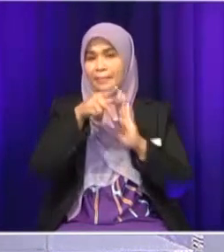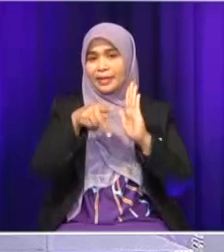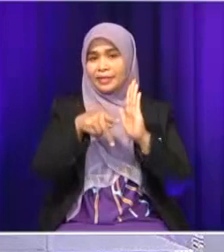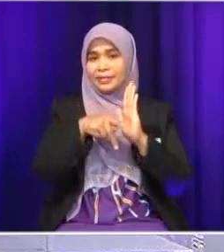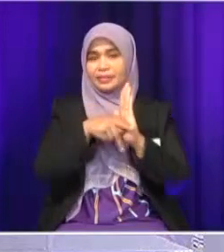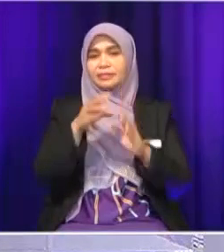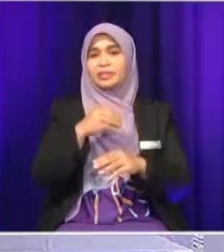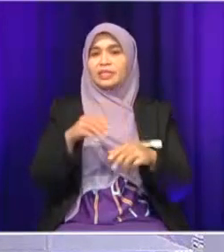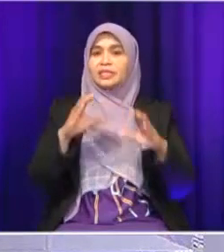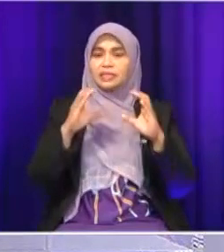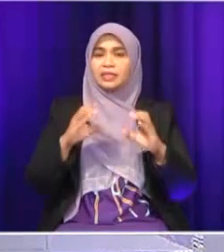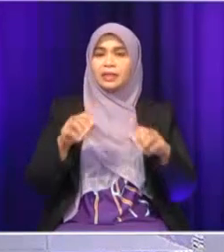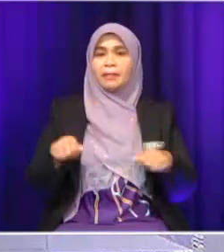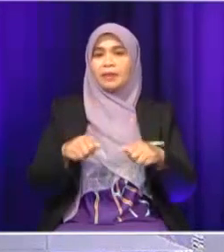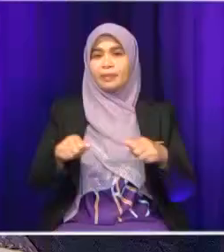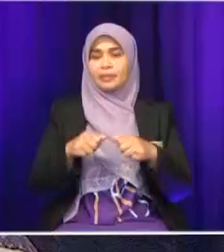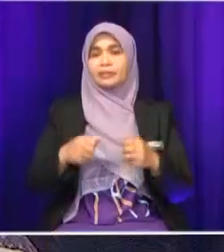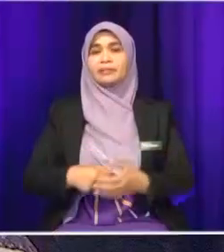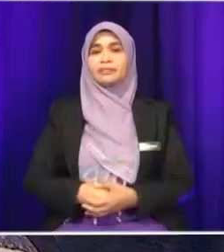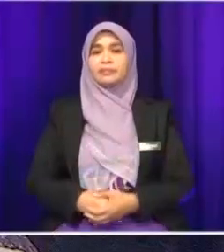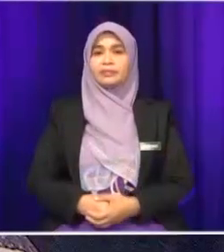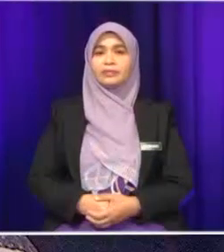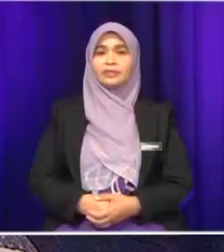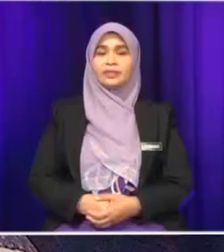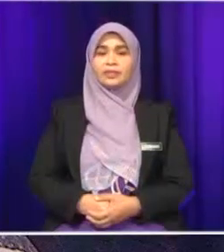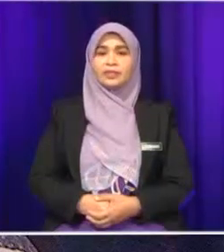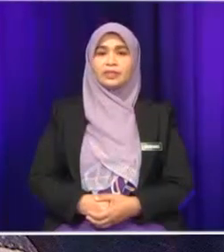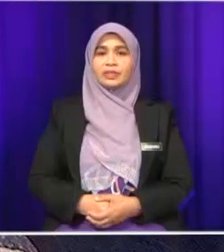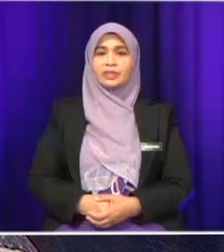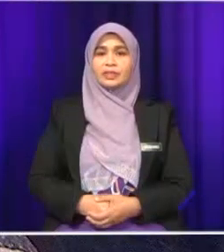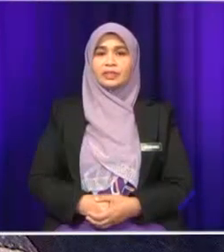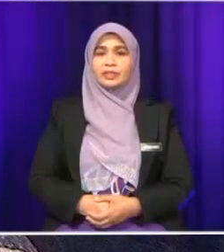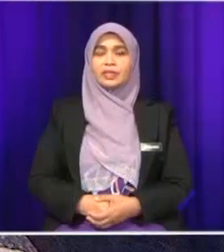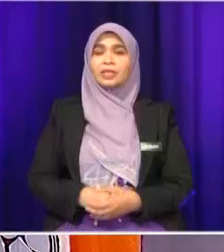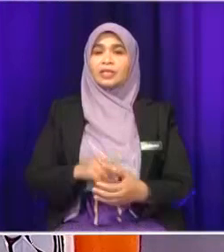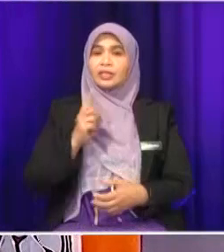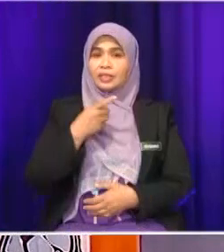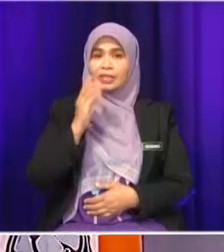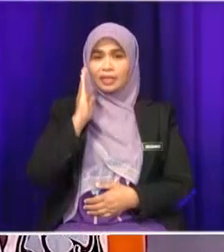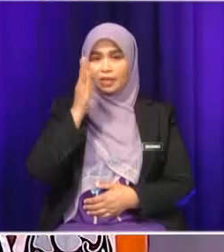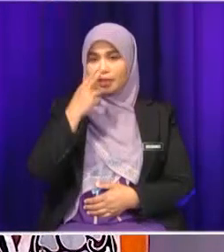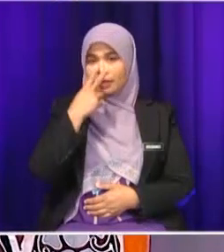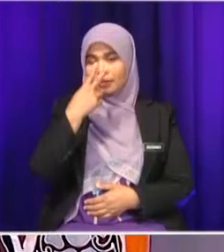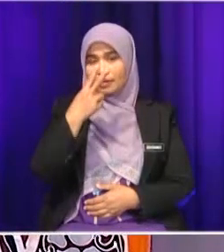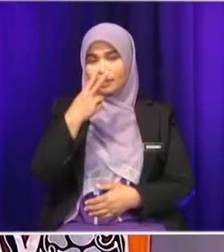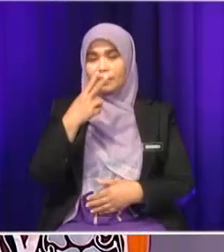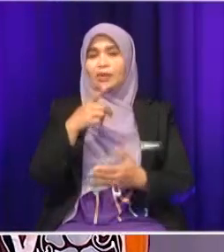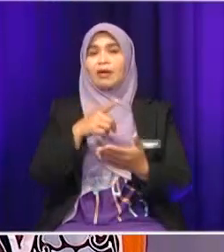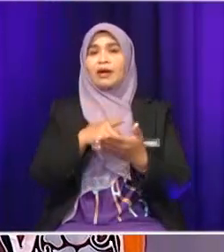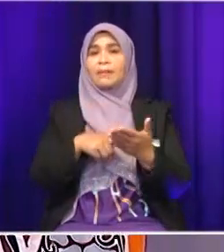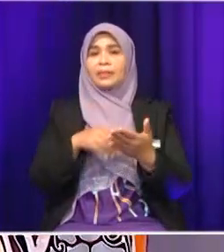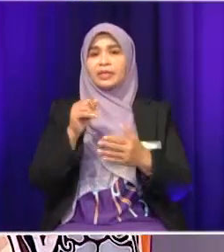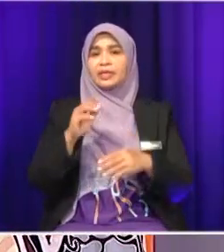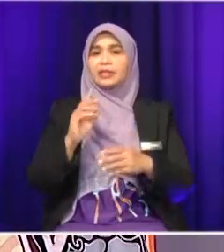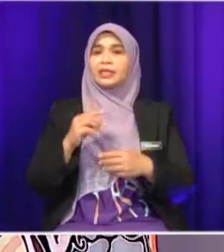murid-murid di rumah serta dalam televisi kita akan lihat apa dia yang dikatakan